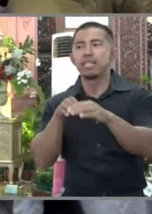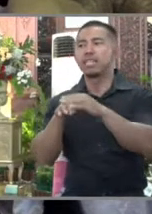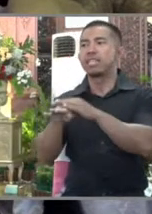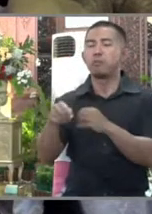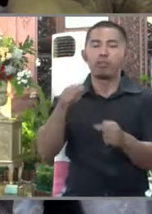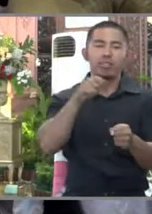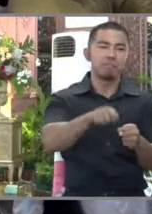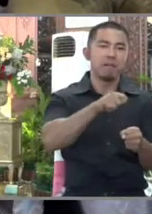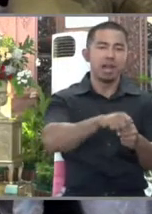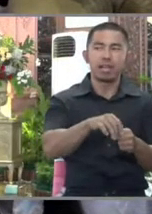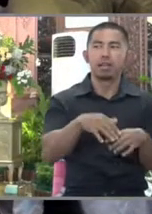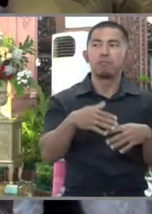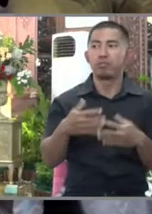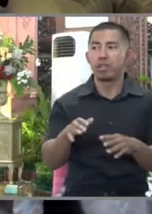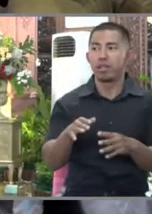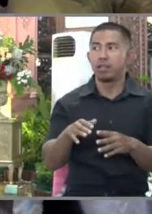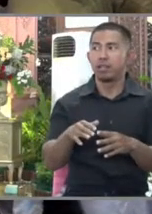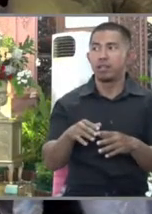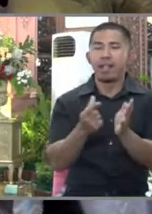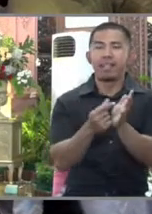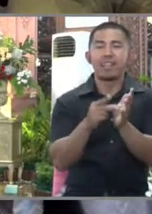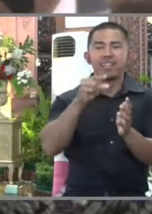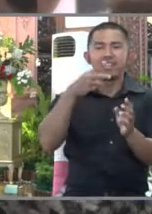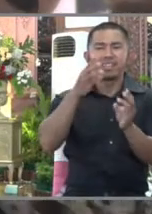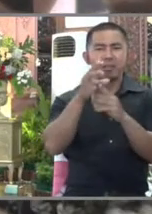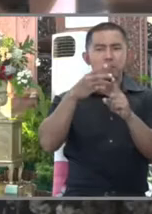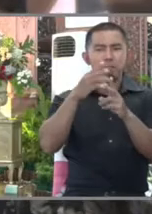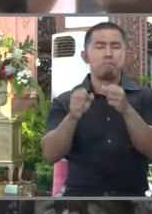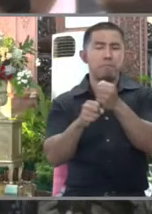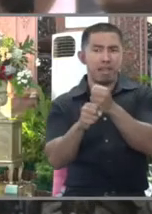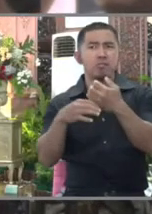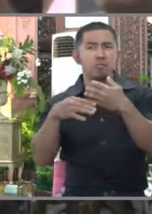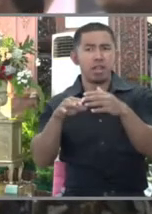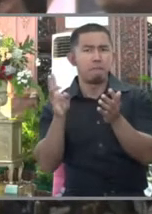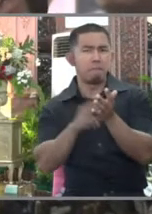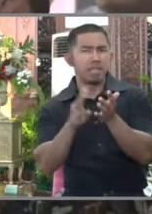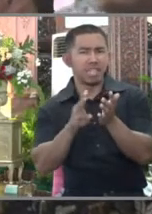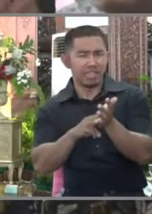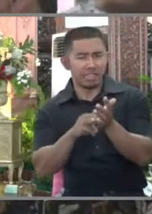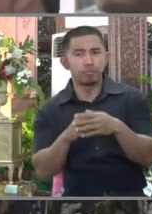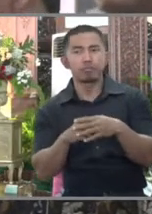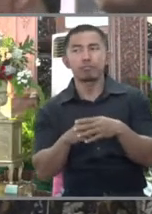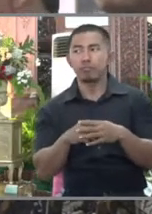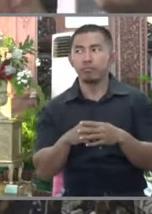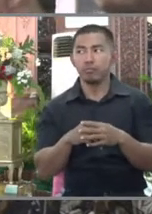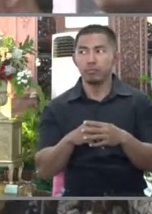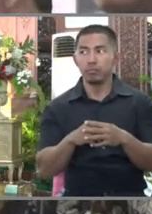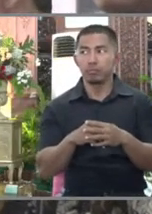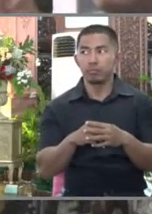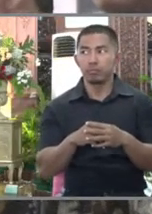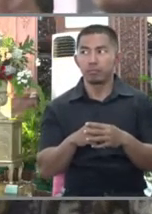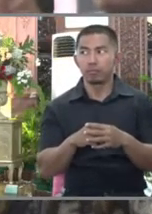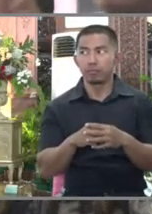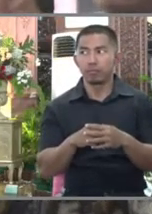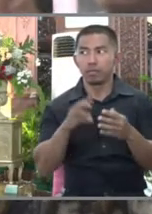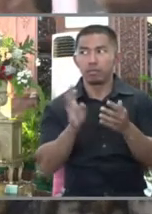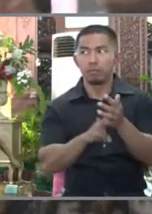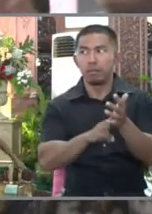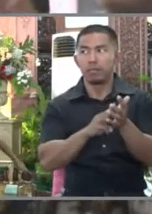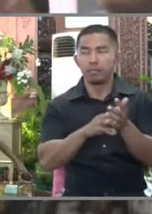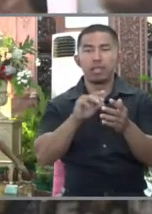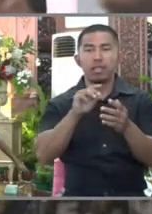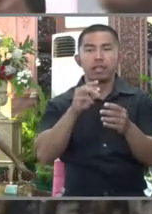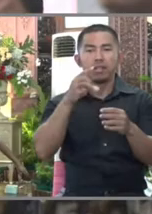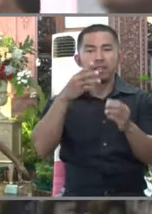Jepara. Lalu kemudian Rembang tadi, persoalan eksternalitas. Tadi Bupati Rembang menyampaikan bahwa persoalan yang ada di